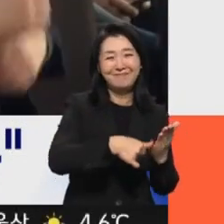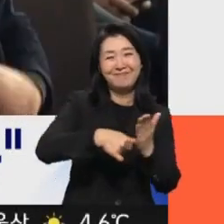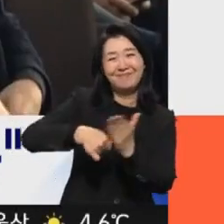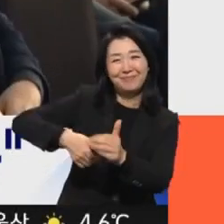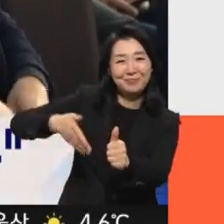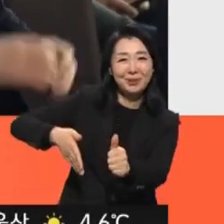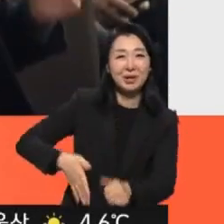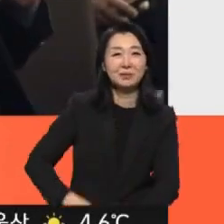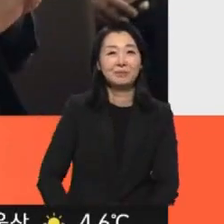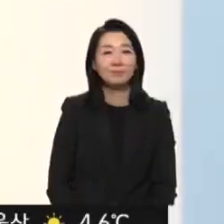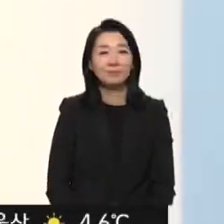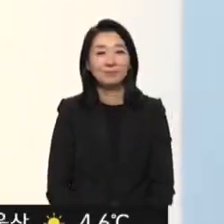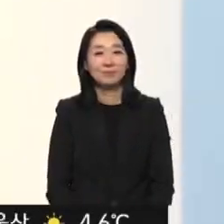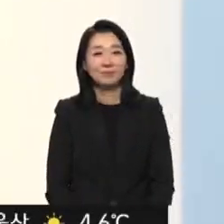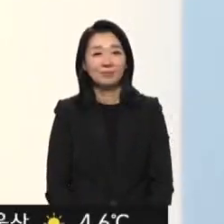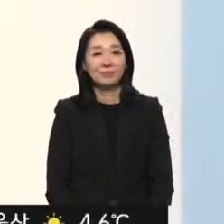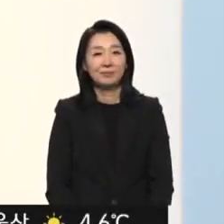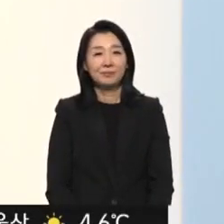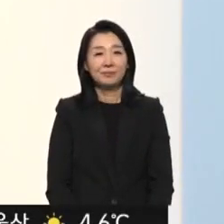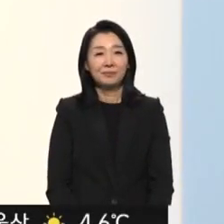잡기에 나섰습니다.